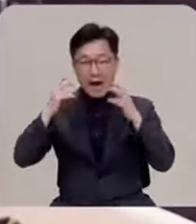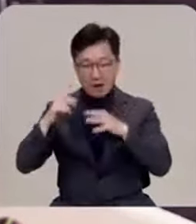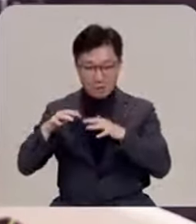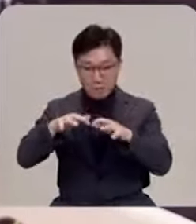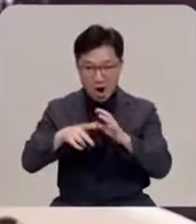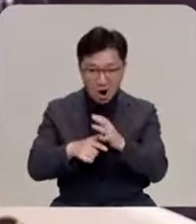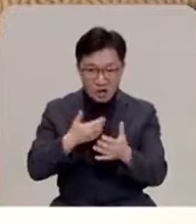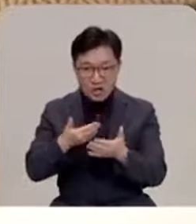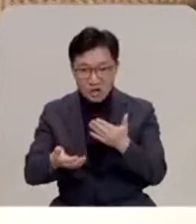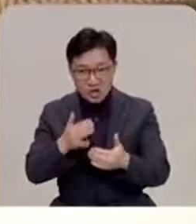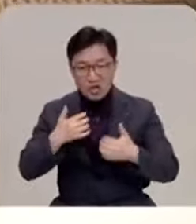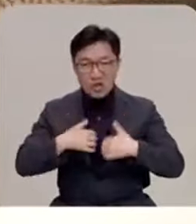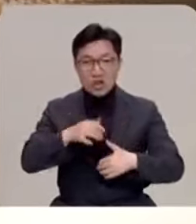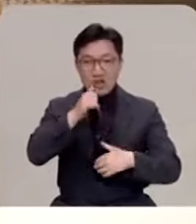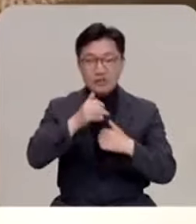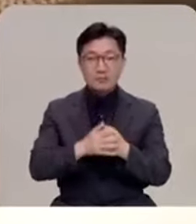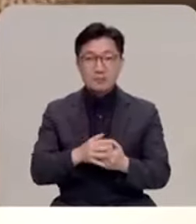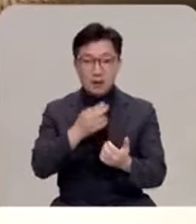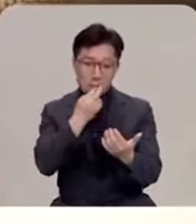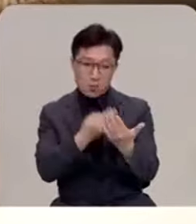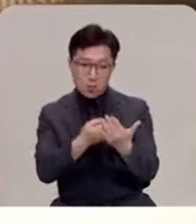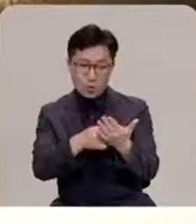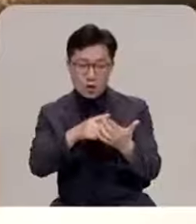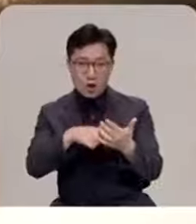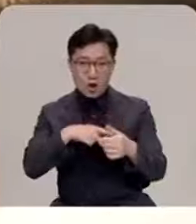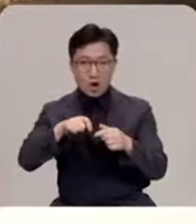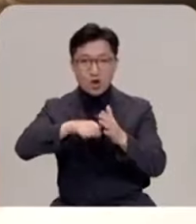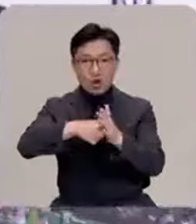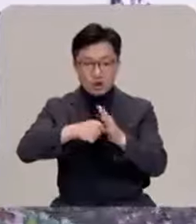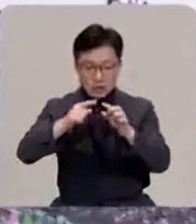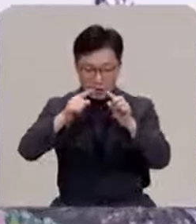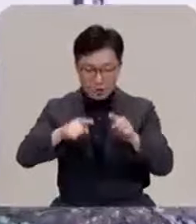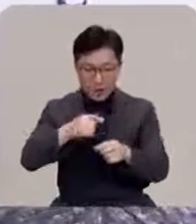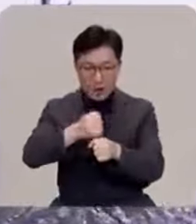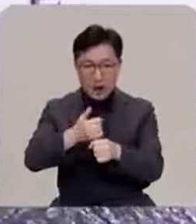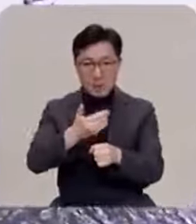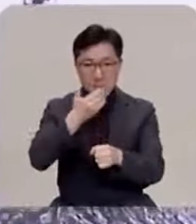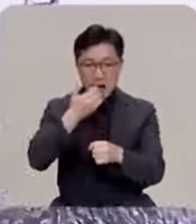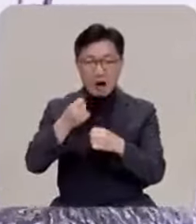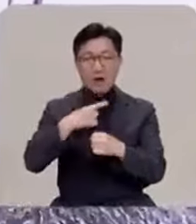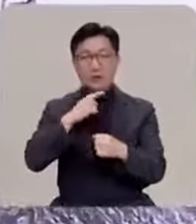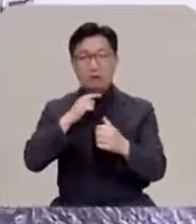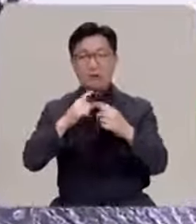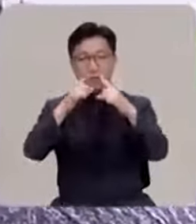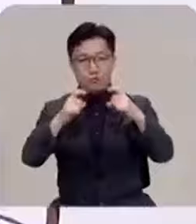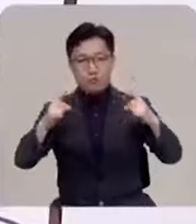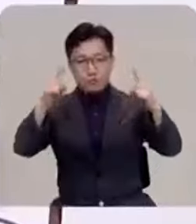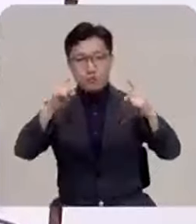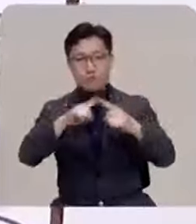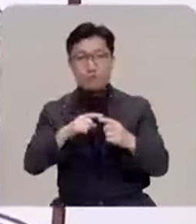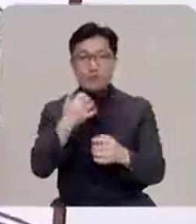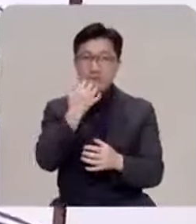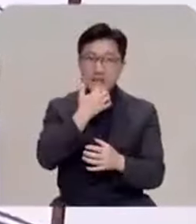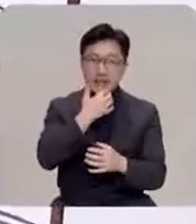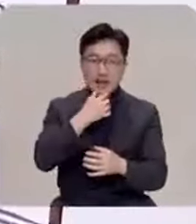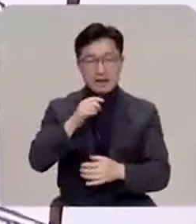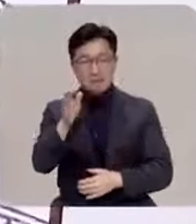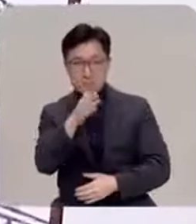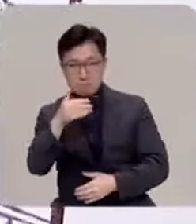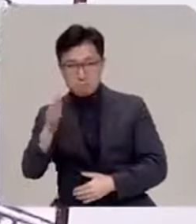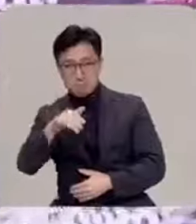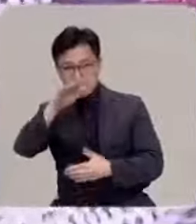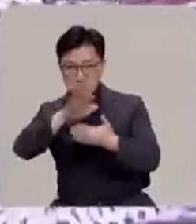인기입니다. 유리를 이용해 직접 열쇠고리를 만들어보고 백제 궁궐이 그려진 벽화에 색연필로 색칠하다